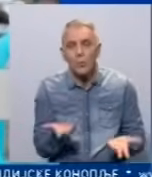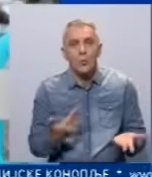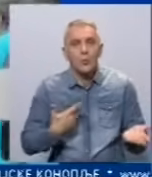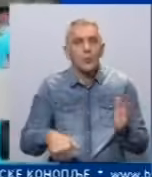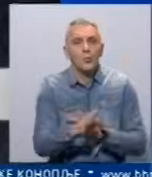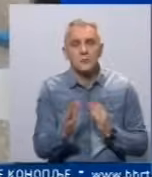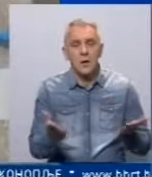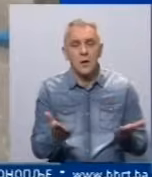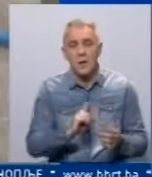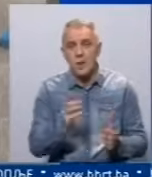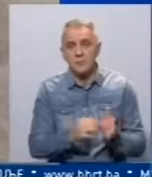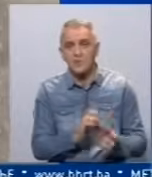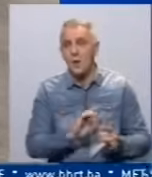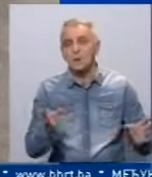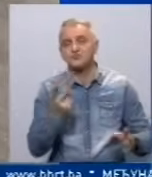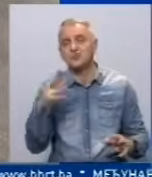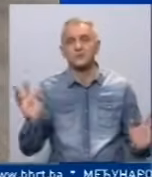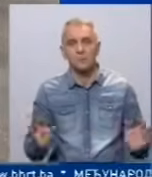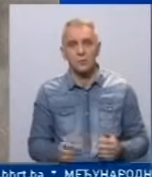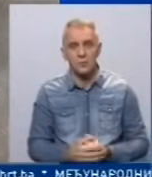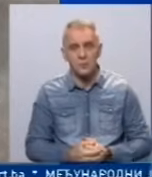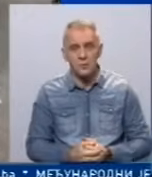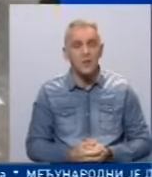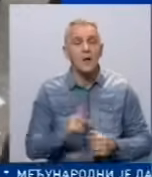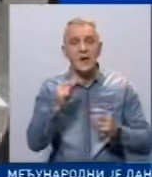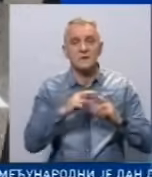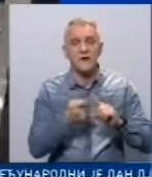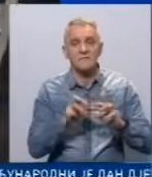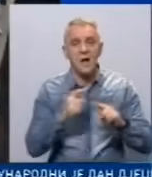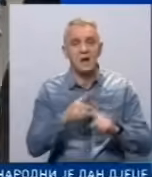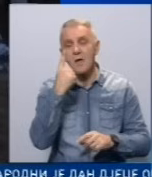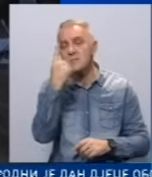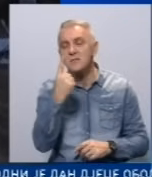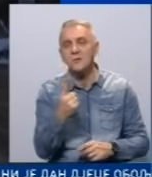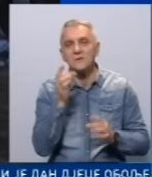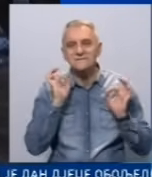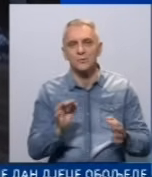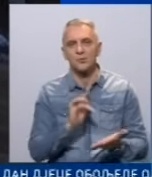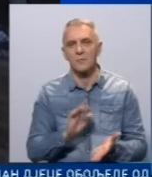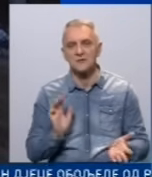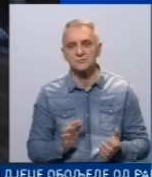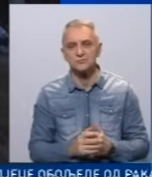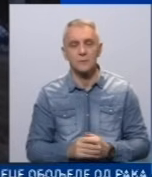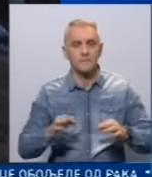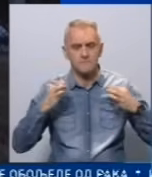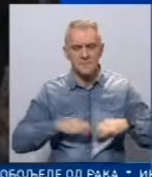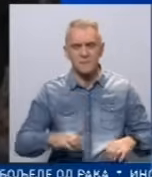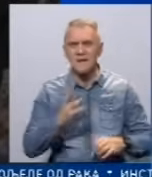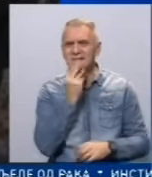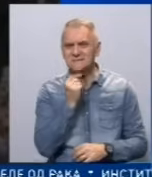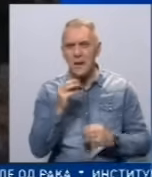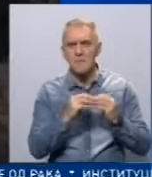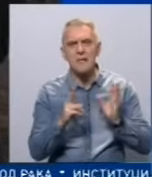treba nam ništa opasnije od ovoga što se sada dešava, a Rafah je jedino sigurno mjesto. Premijer Izraela Benjamin